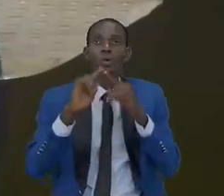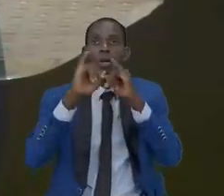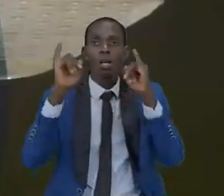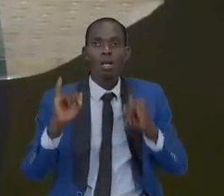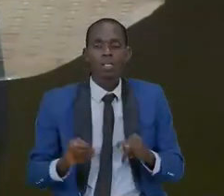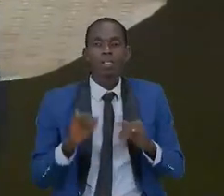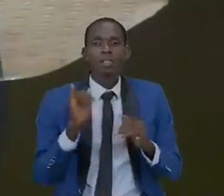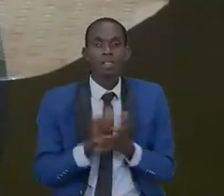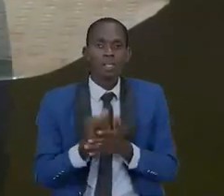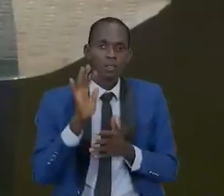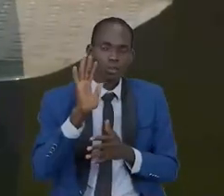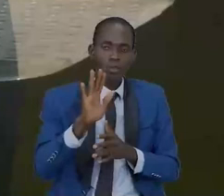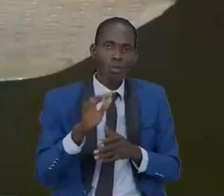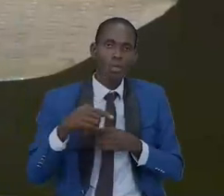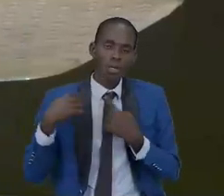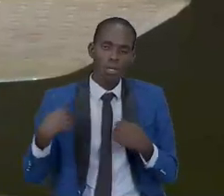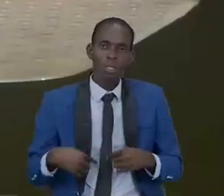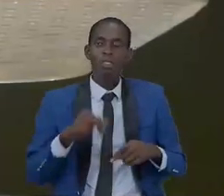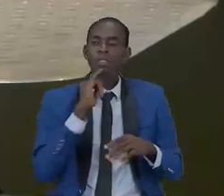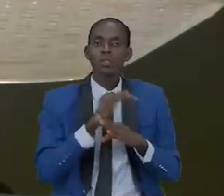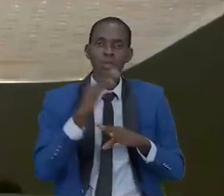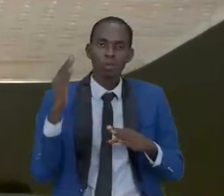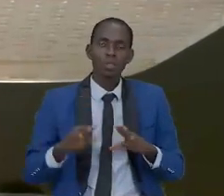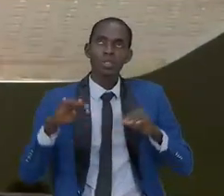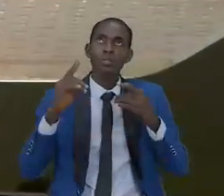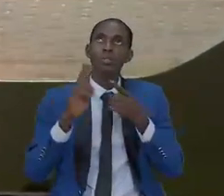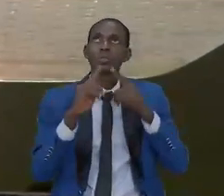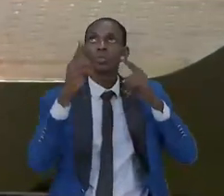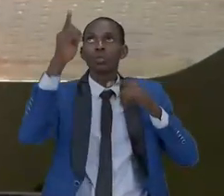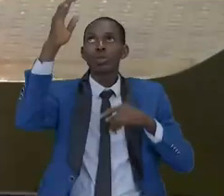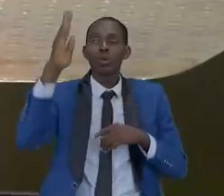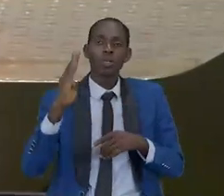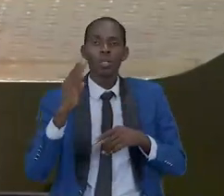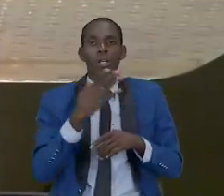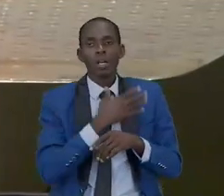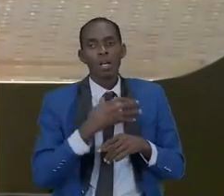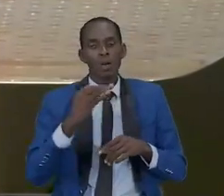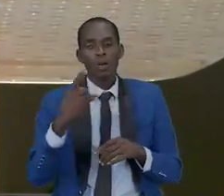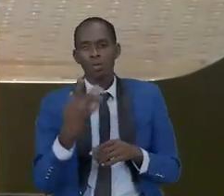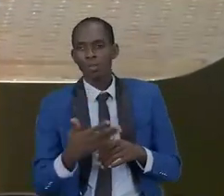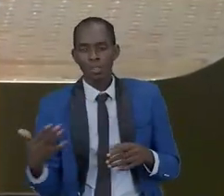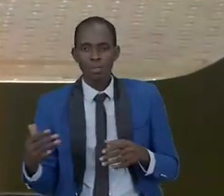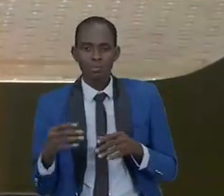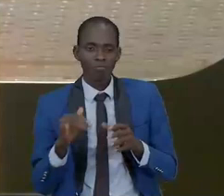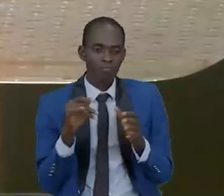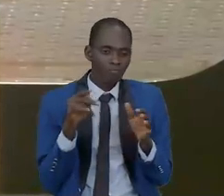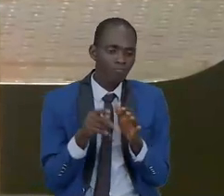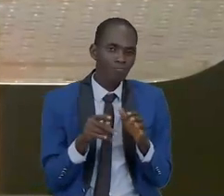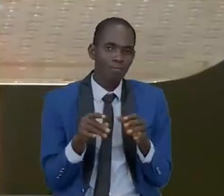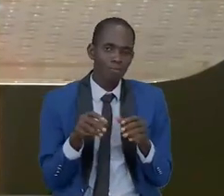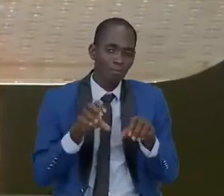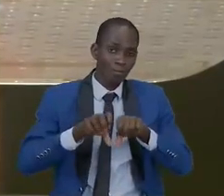idoles pour que votre amour soit totalement donné à Dieu de tout cœur du sang des animaux étouffés et de